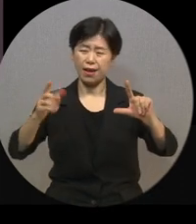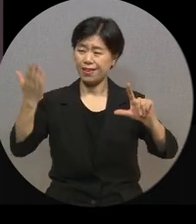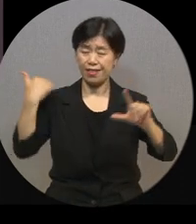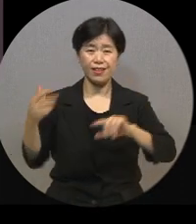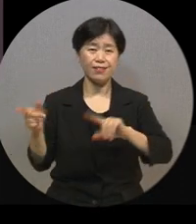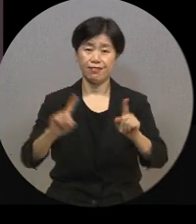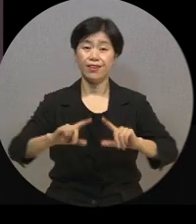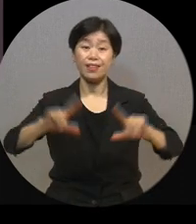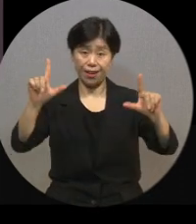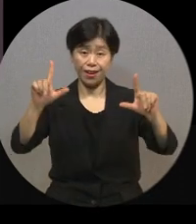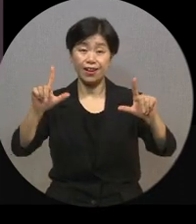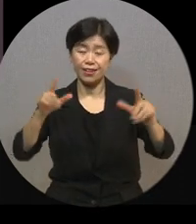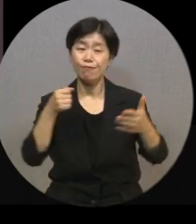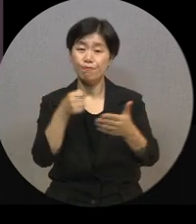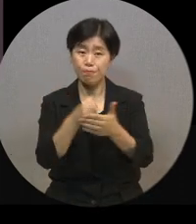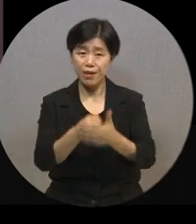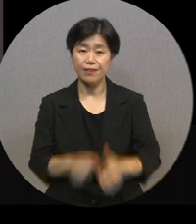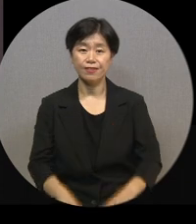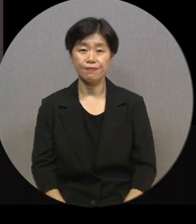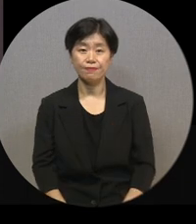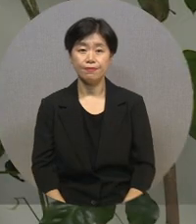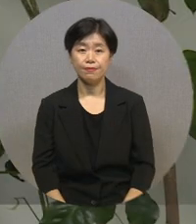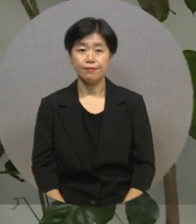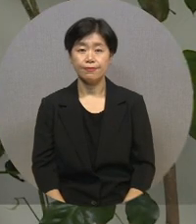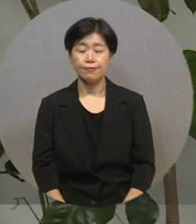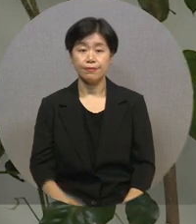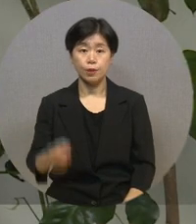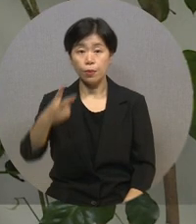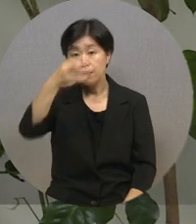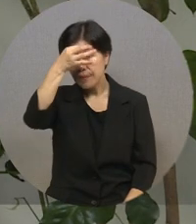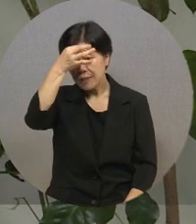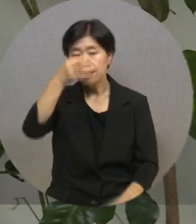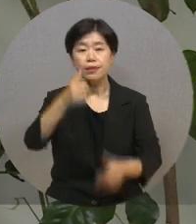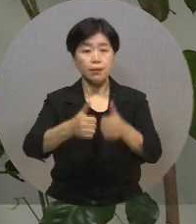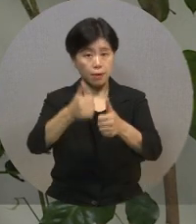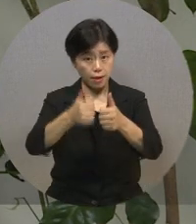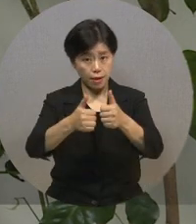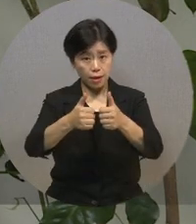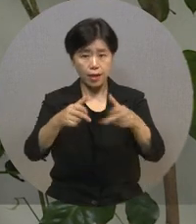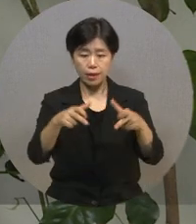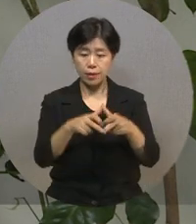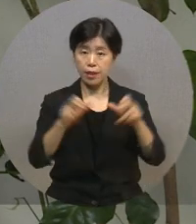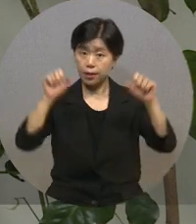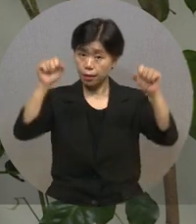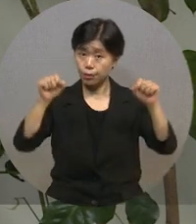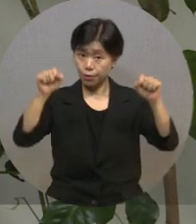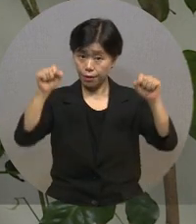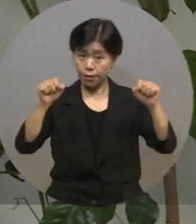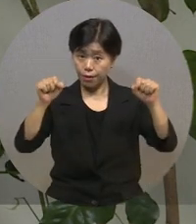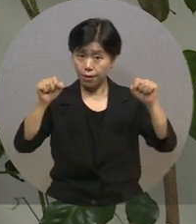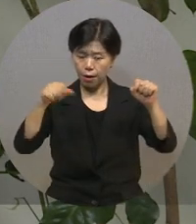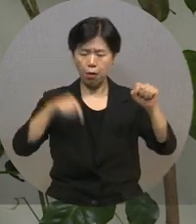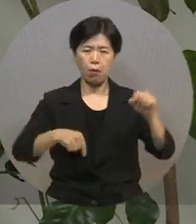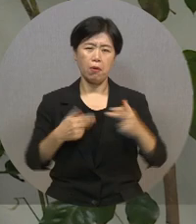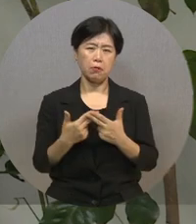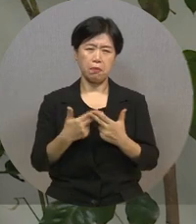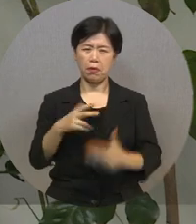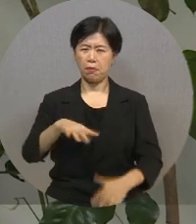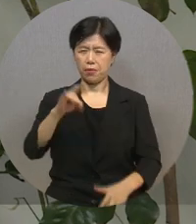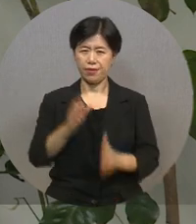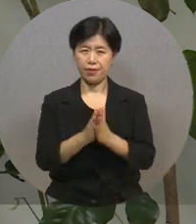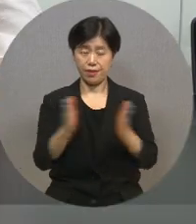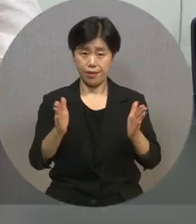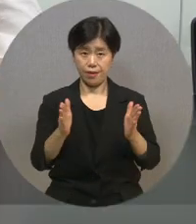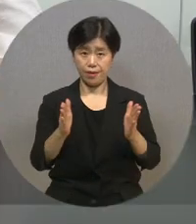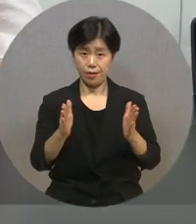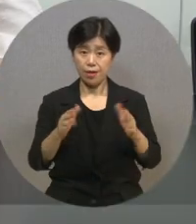장애인의 인식 개선에도 앞장섰고 또 기능경기대회라든지 장애인 체육대회, 이게 사실 협회에서 시작을 했거든요. 오늘날